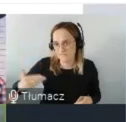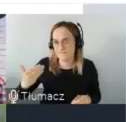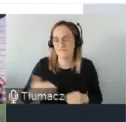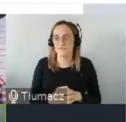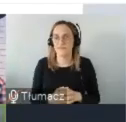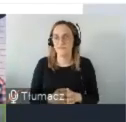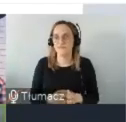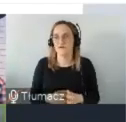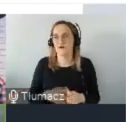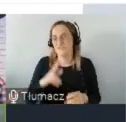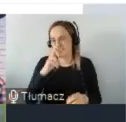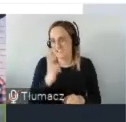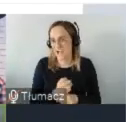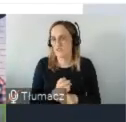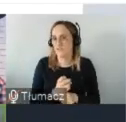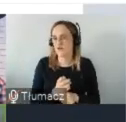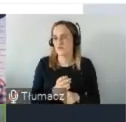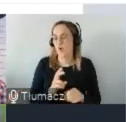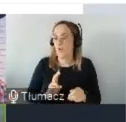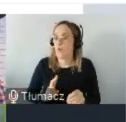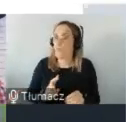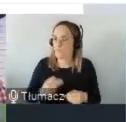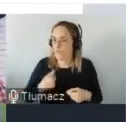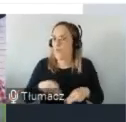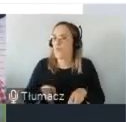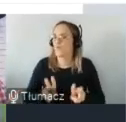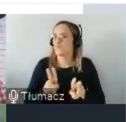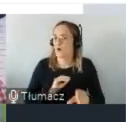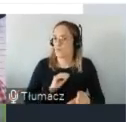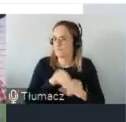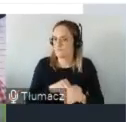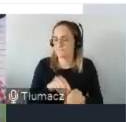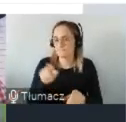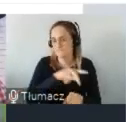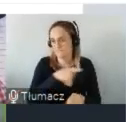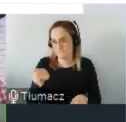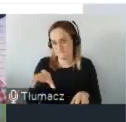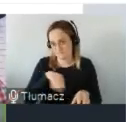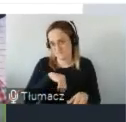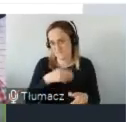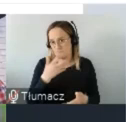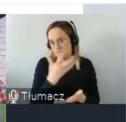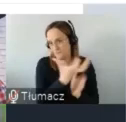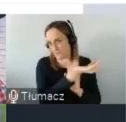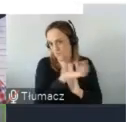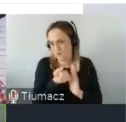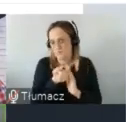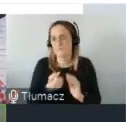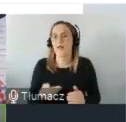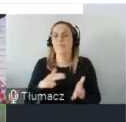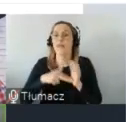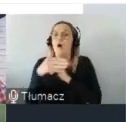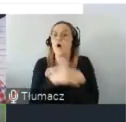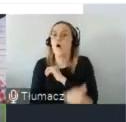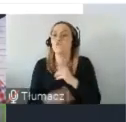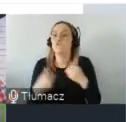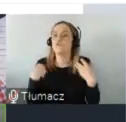oczywiście zaświadczenia udziałów, które również mogą państwo pobrać. A na koniec